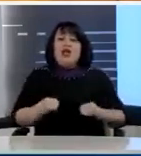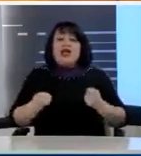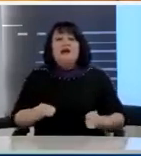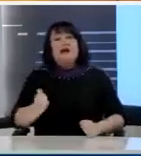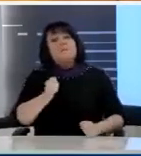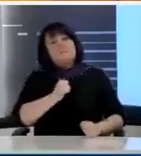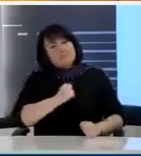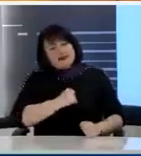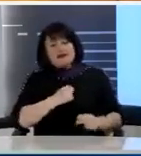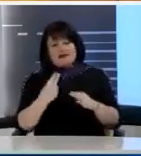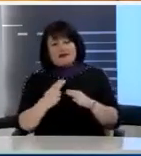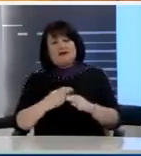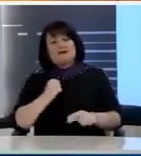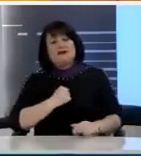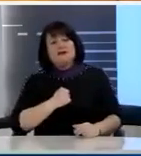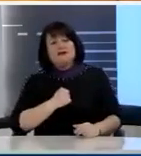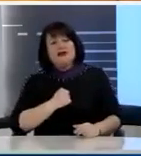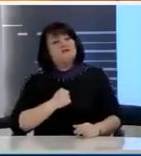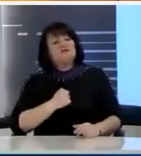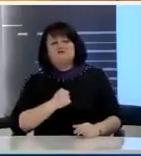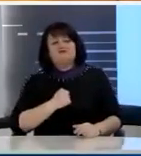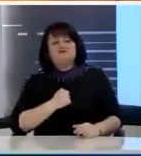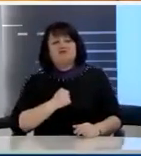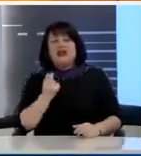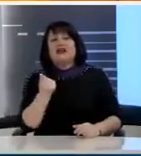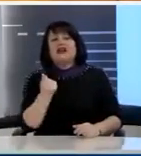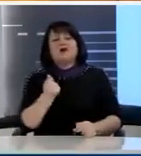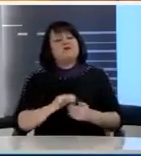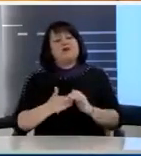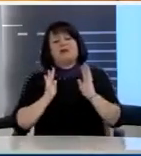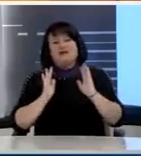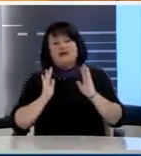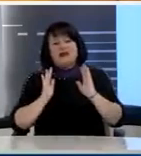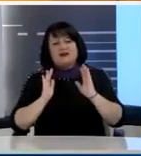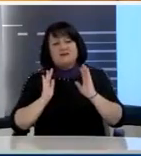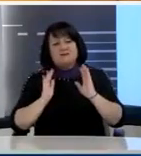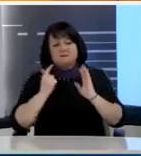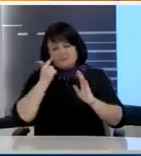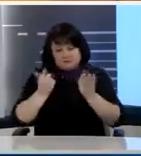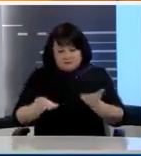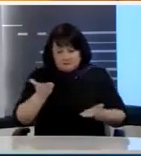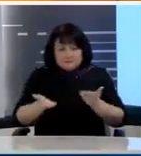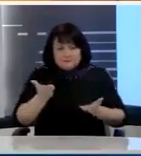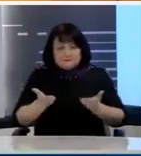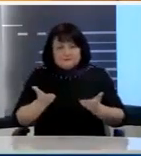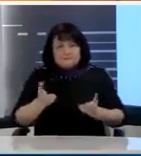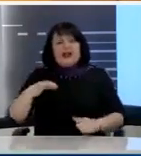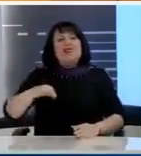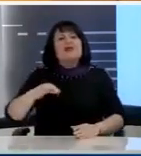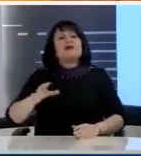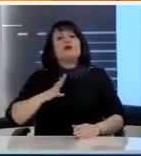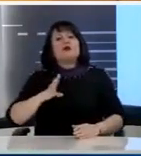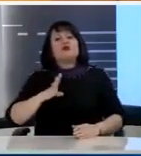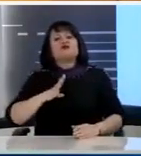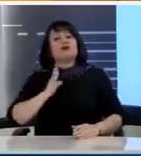γιατί πίστευα σε αρχές και αξίες και δεν έδινα σημασία στο χρήμα. Εκεί ισορροπούσα κοντά στον αδύναμο,